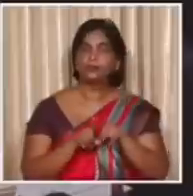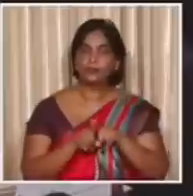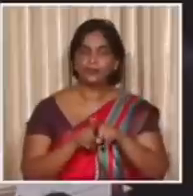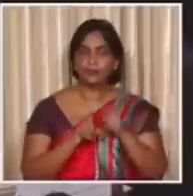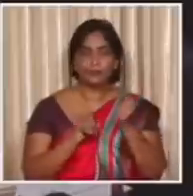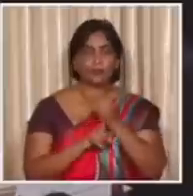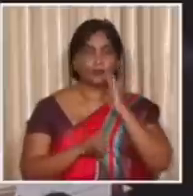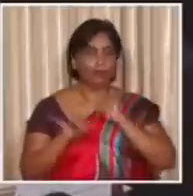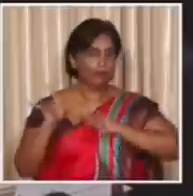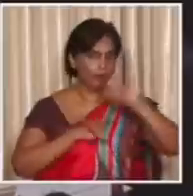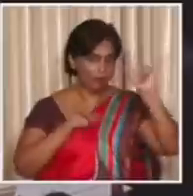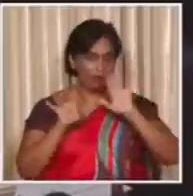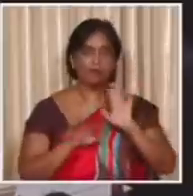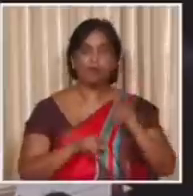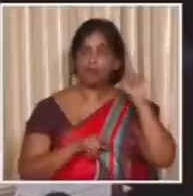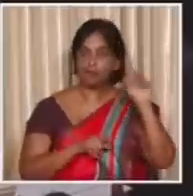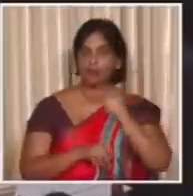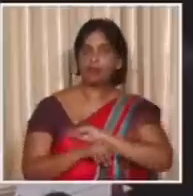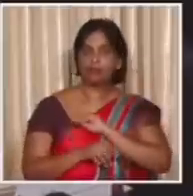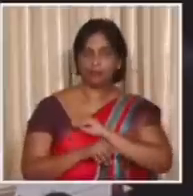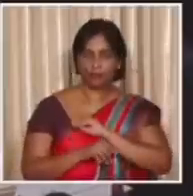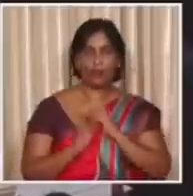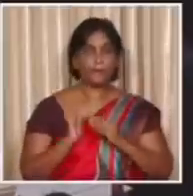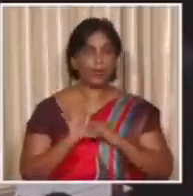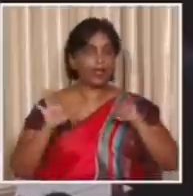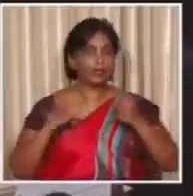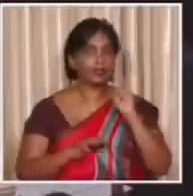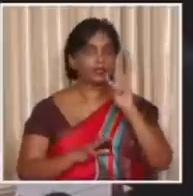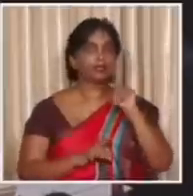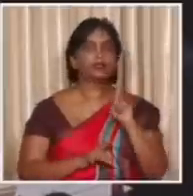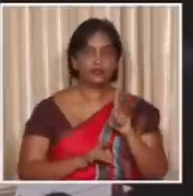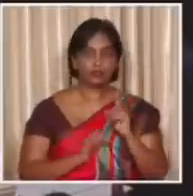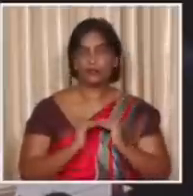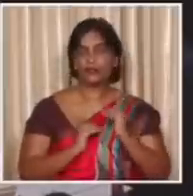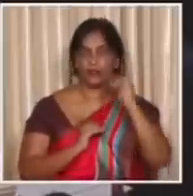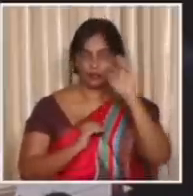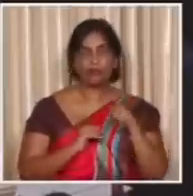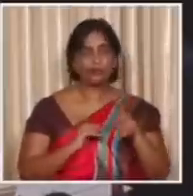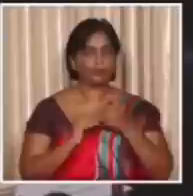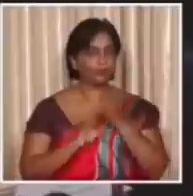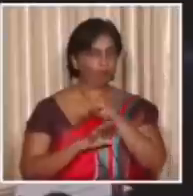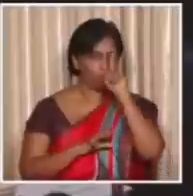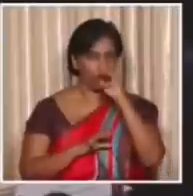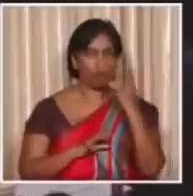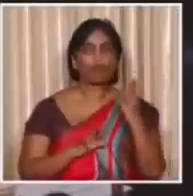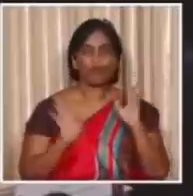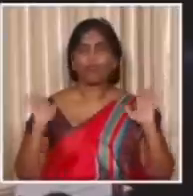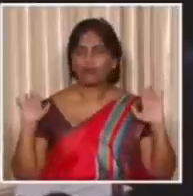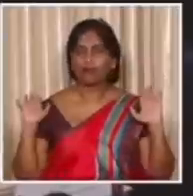බලපෑමක් තිබෙන විදේශගත ශ්‍රමිකයන්ගේ මොකද ඔවුන්ගේ ආදායම මිලියන 631කින් වගේ වැඩි වෙලා තිබෙනවා මේ පෞගිය මාස 3ට.